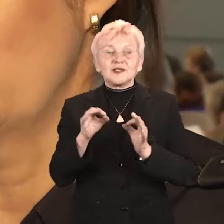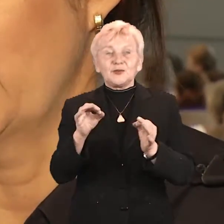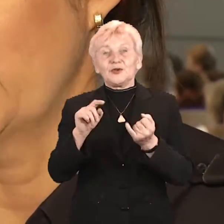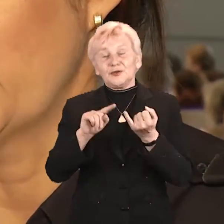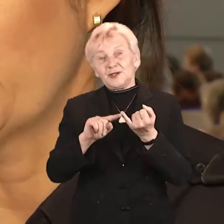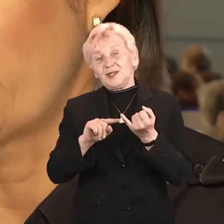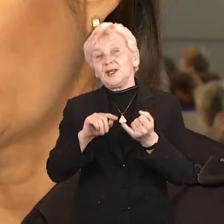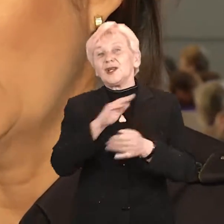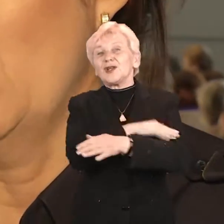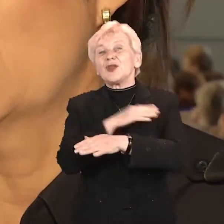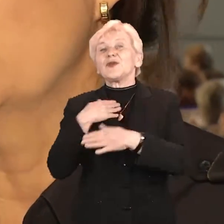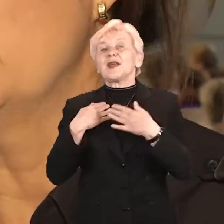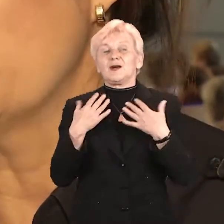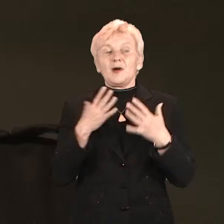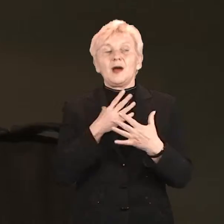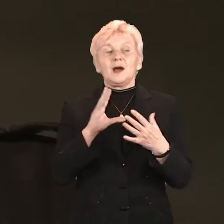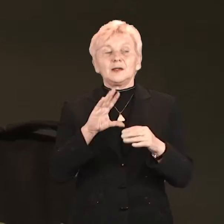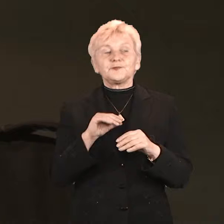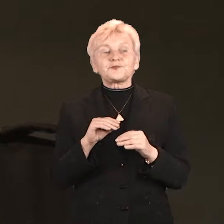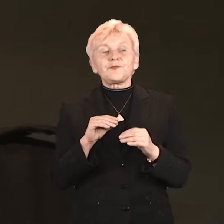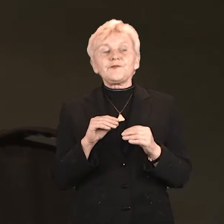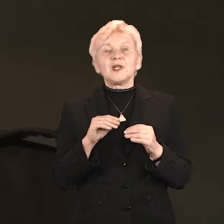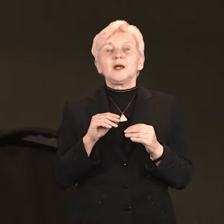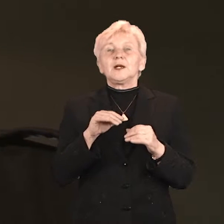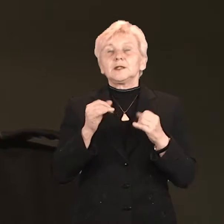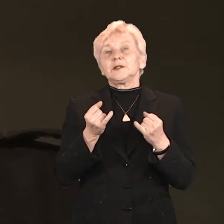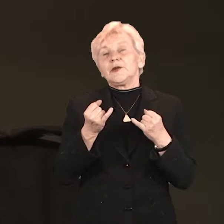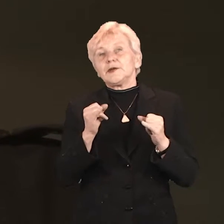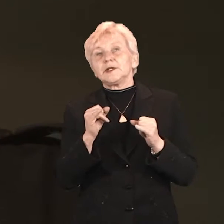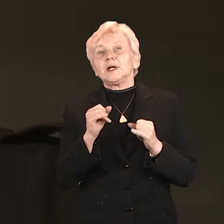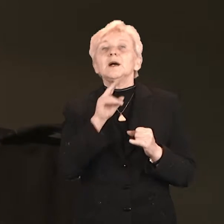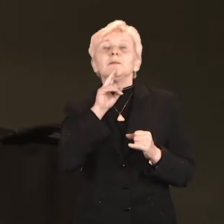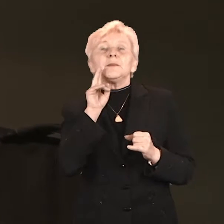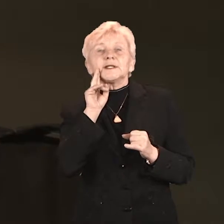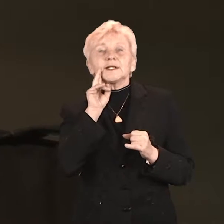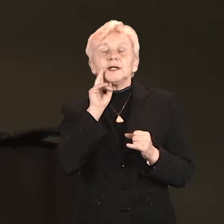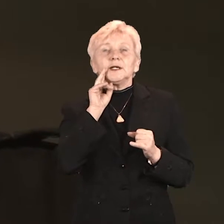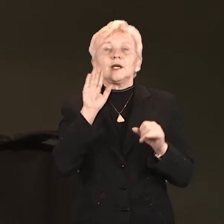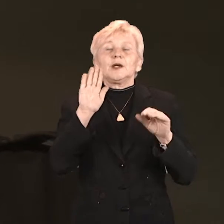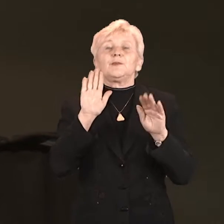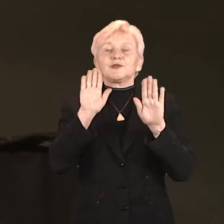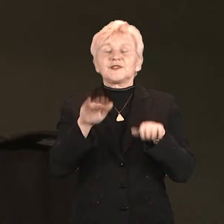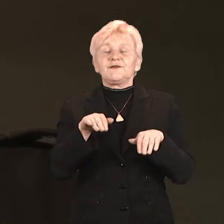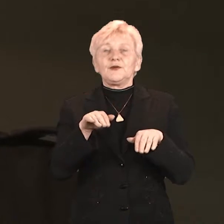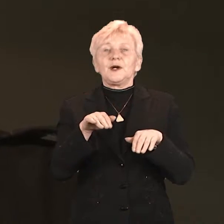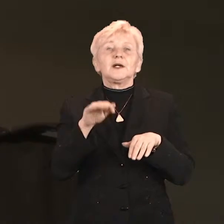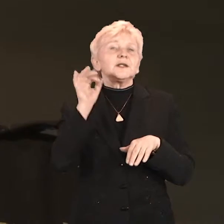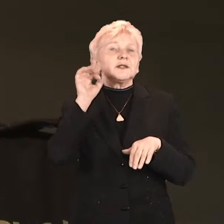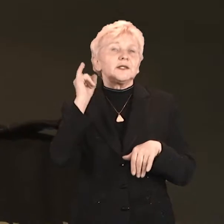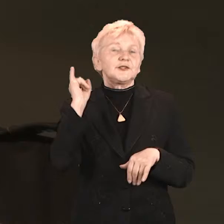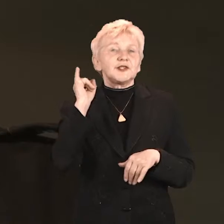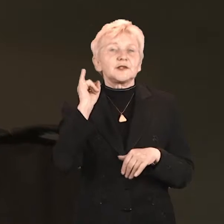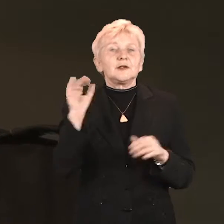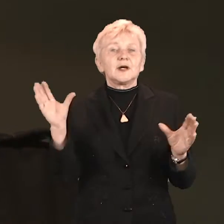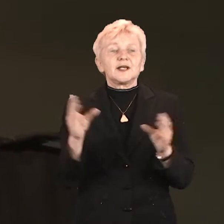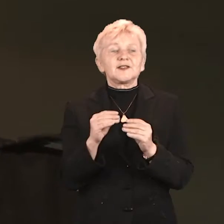obmacywać, dotykać. Kolejny przypadek. Matka zostawiła swoje dziecko z konkubentem. Po powrocie do domu